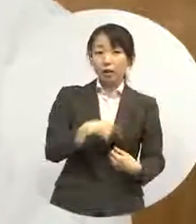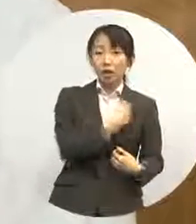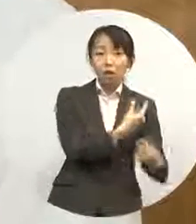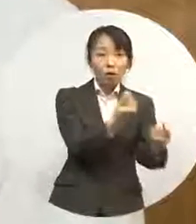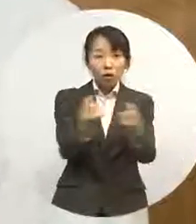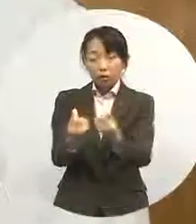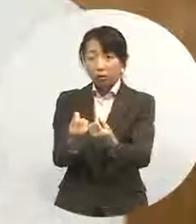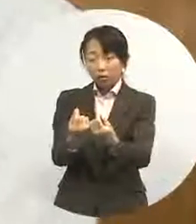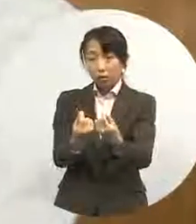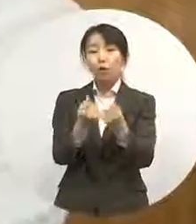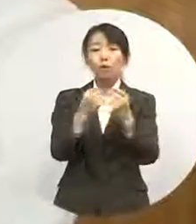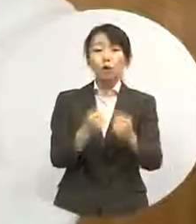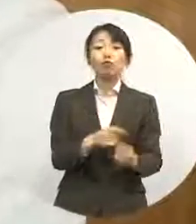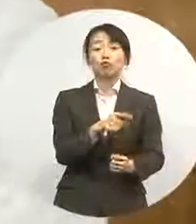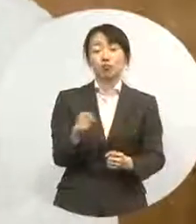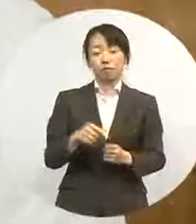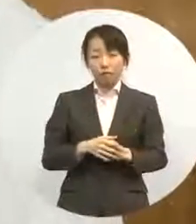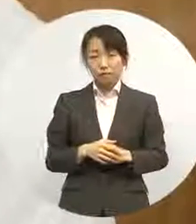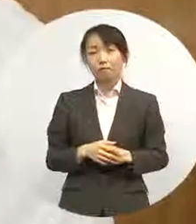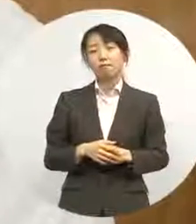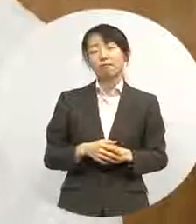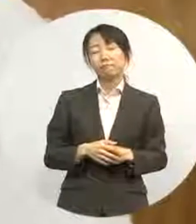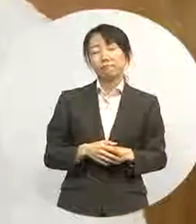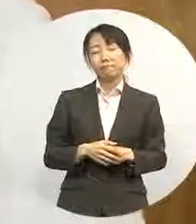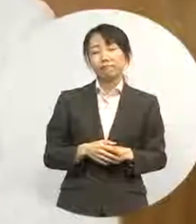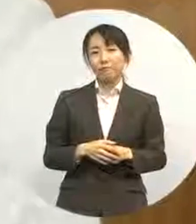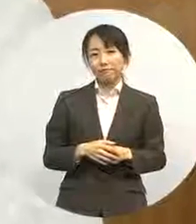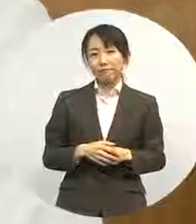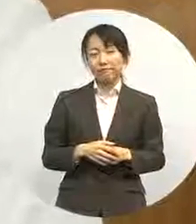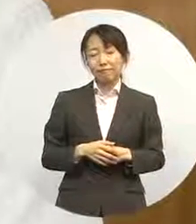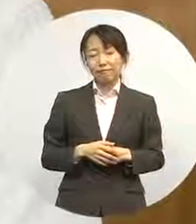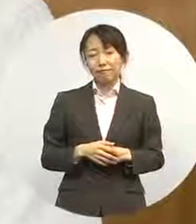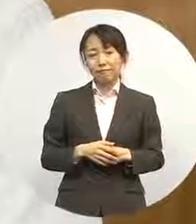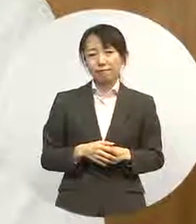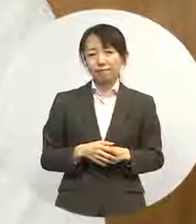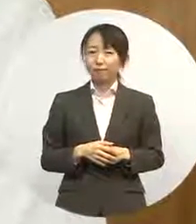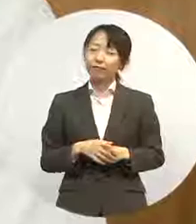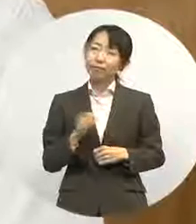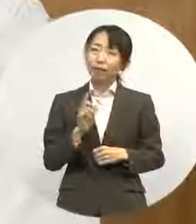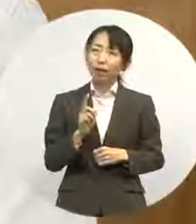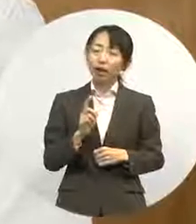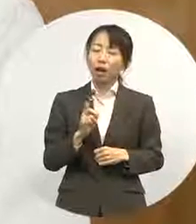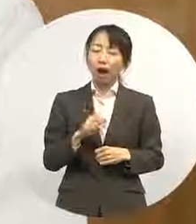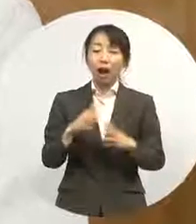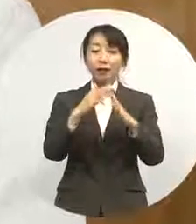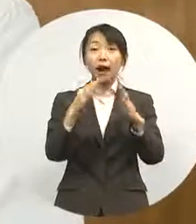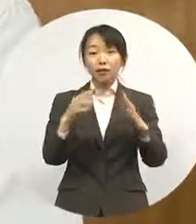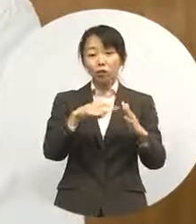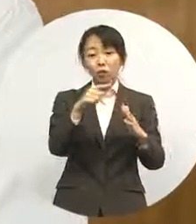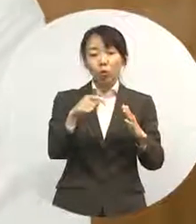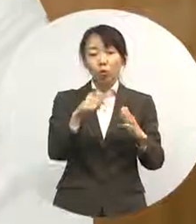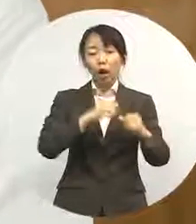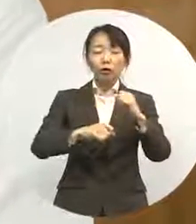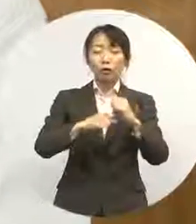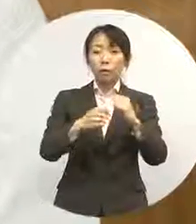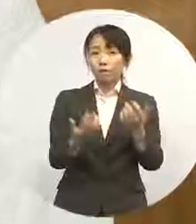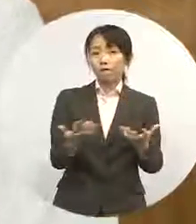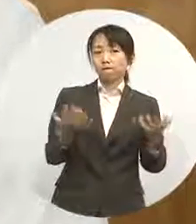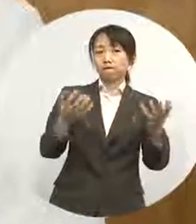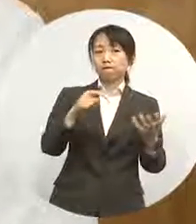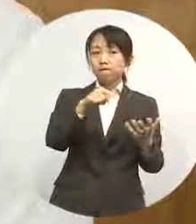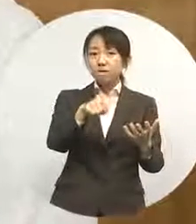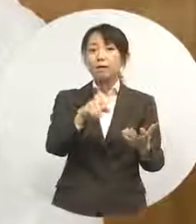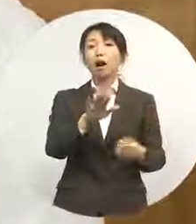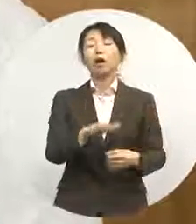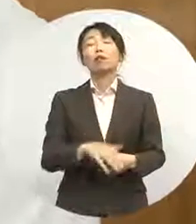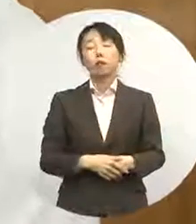思いで、思いの人がいるから、でこういう会の活動そのものが活発になって